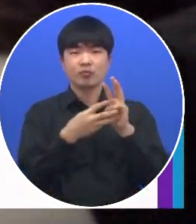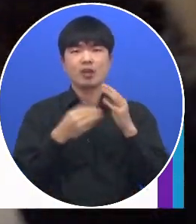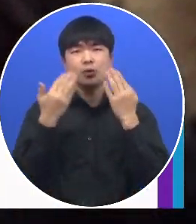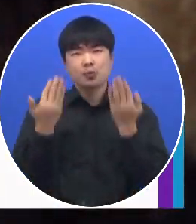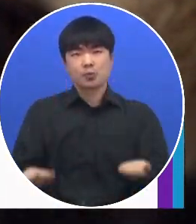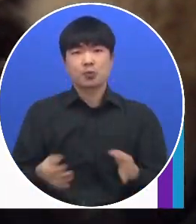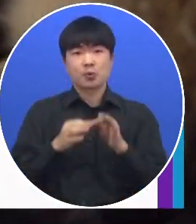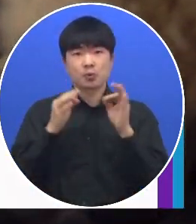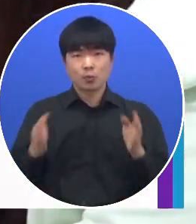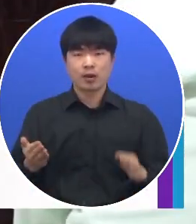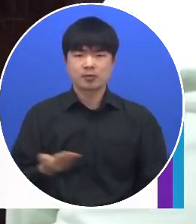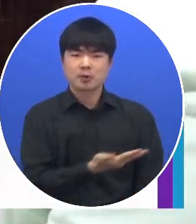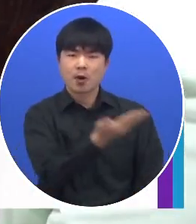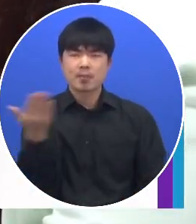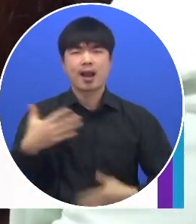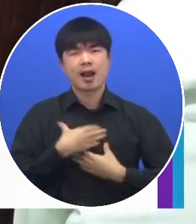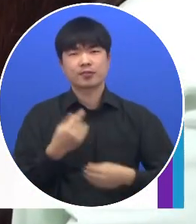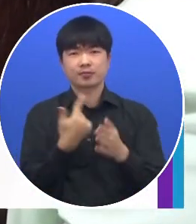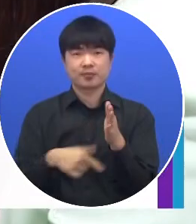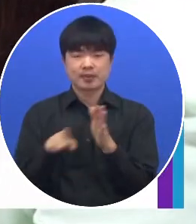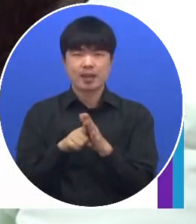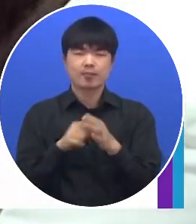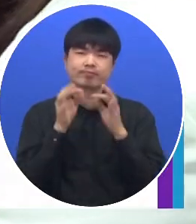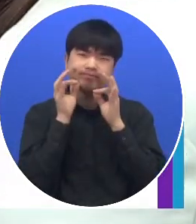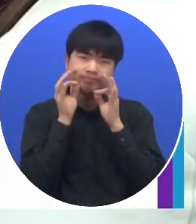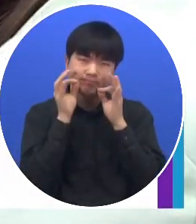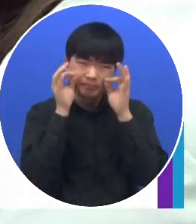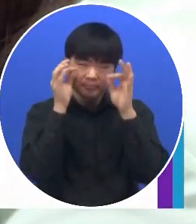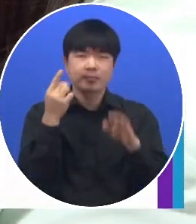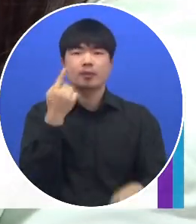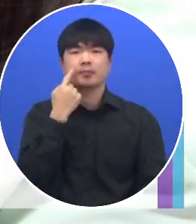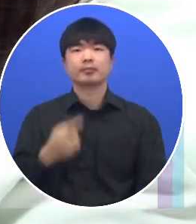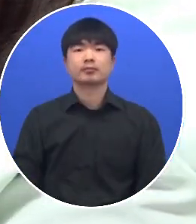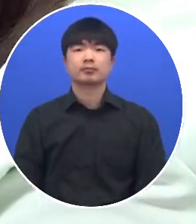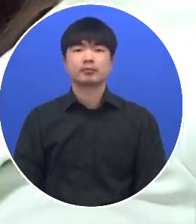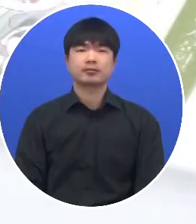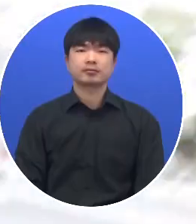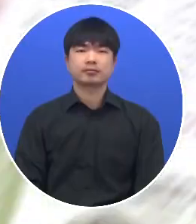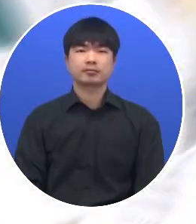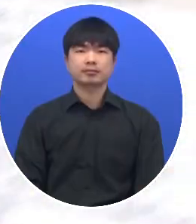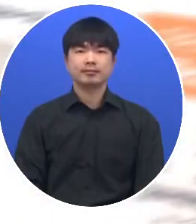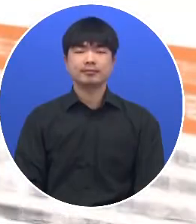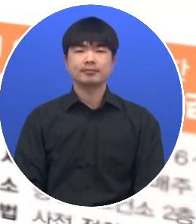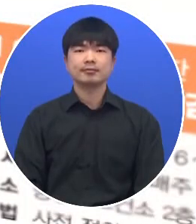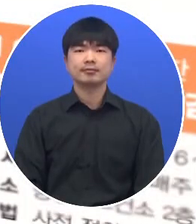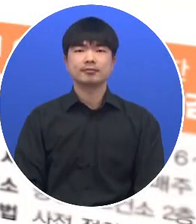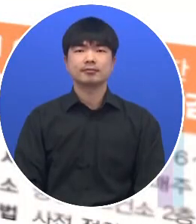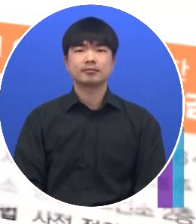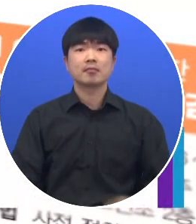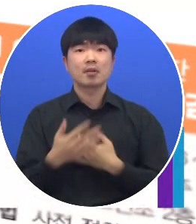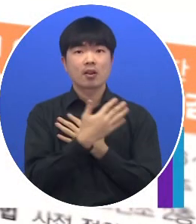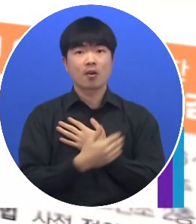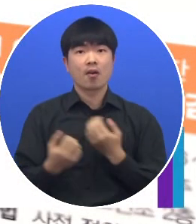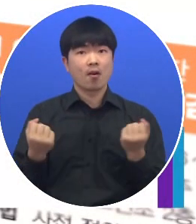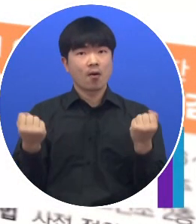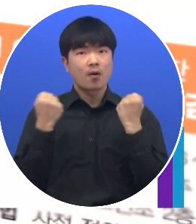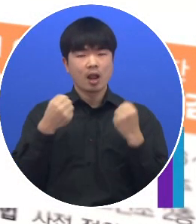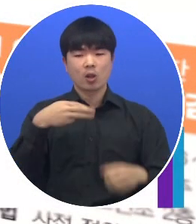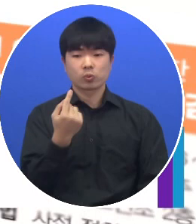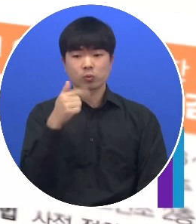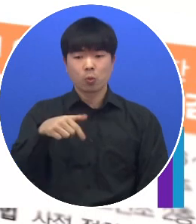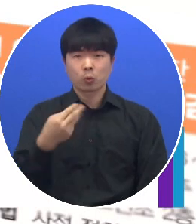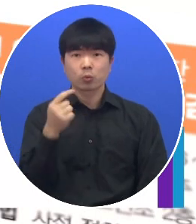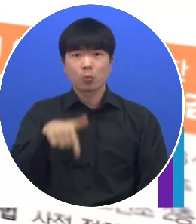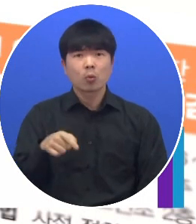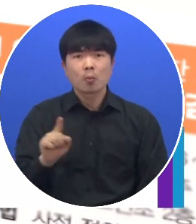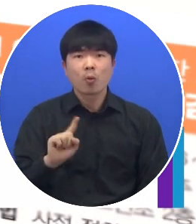연휴기간에도 국민 여러분의 안전한 명절을 위해 최선을 다하겠습니다 소식지 16면 건강